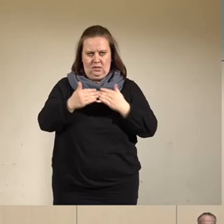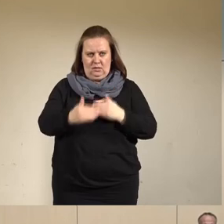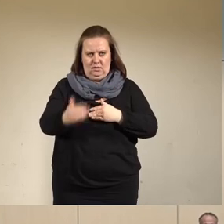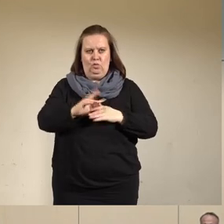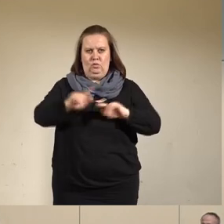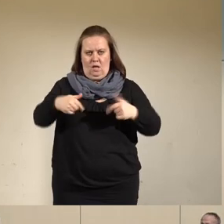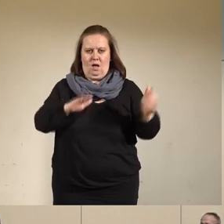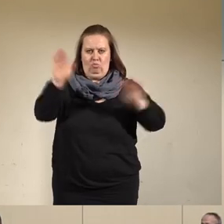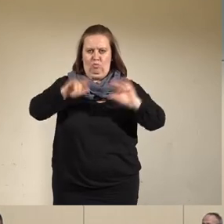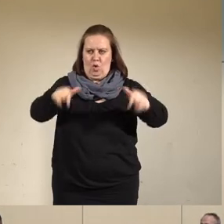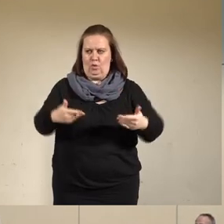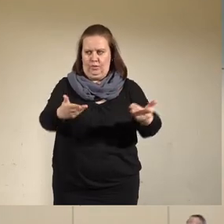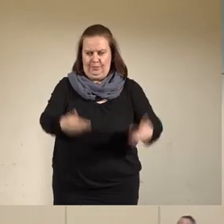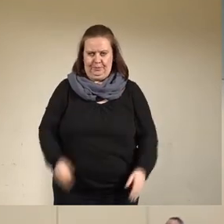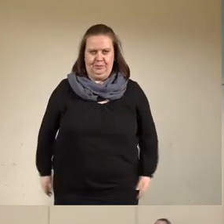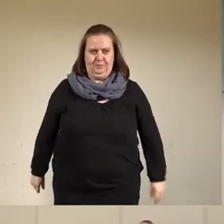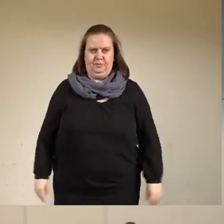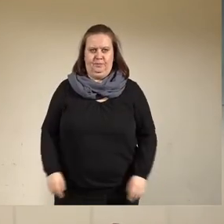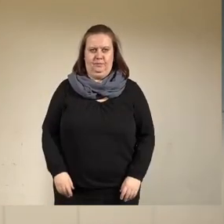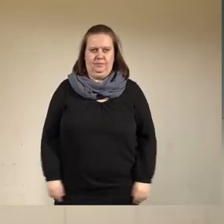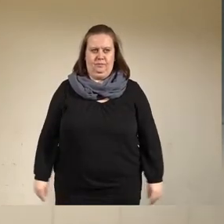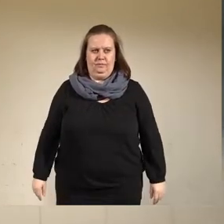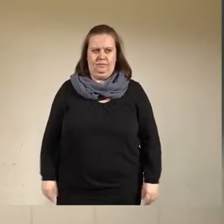steigen wir ein in die Abstimmung.